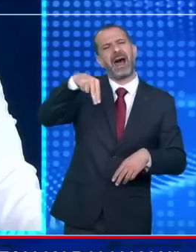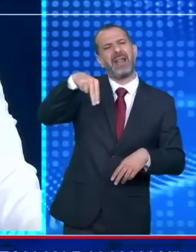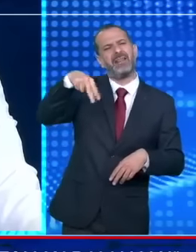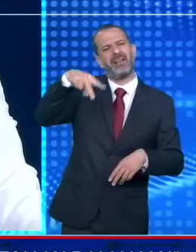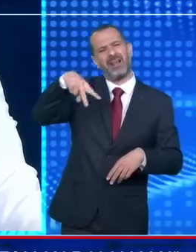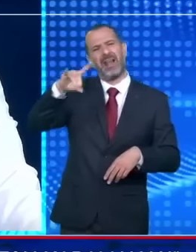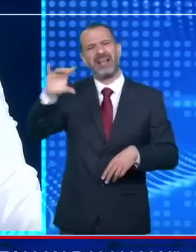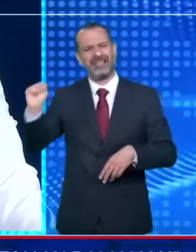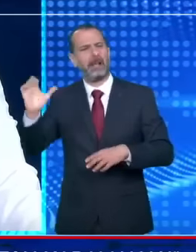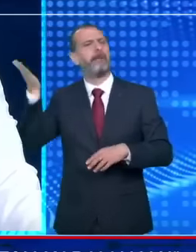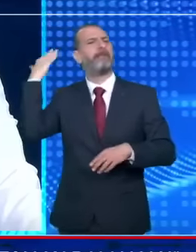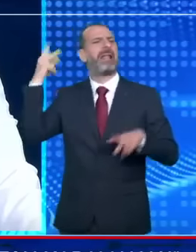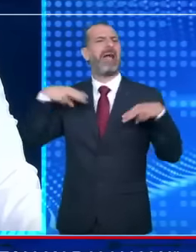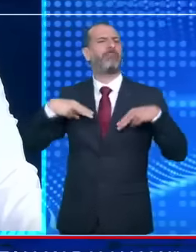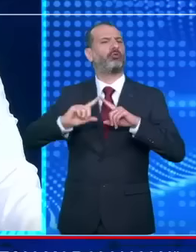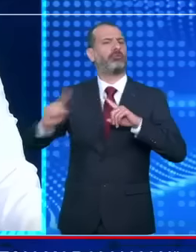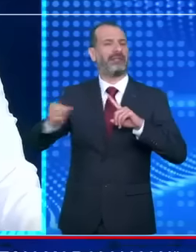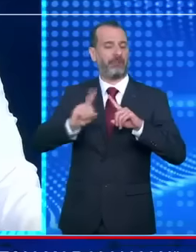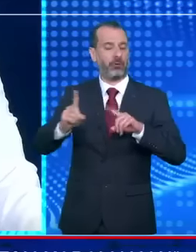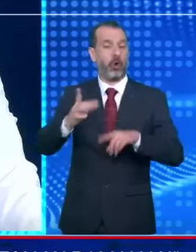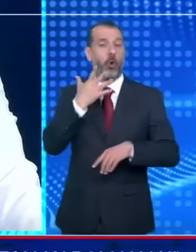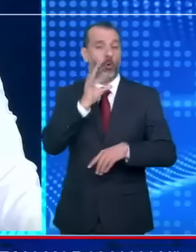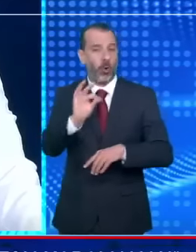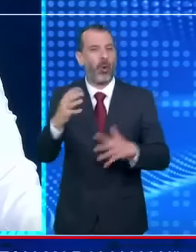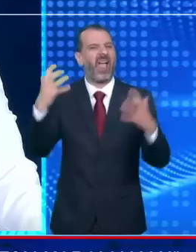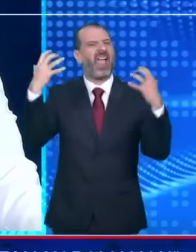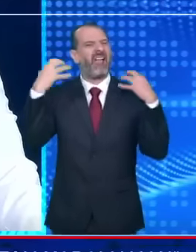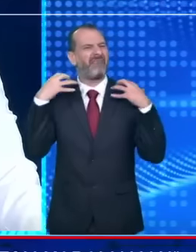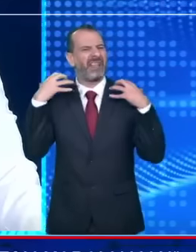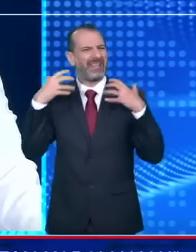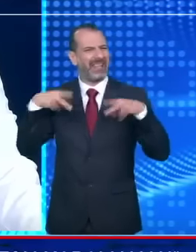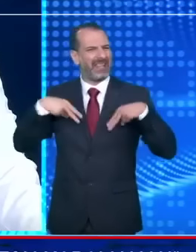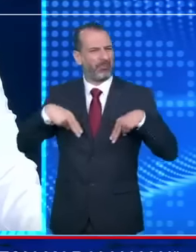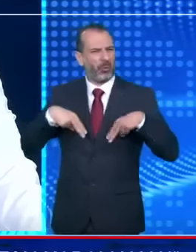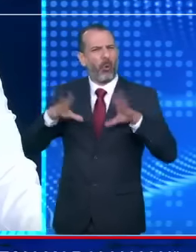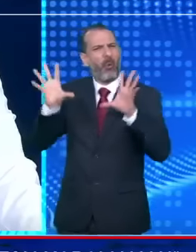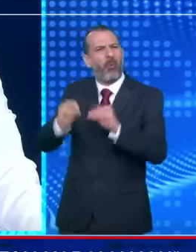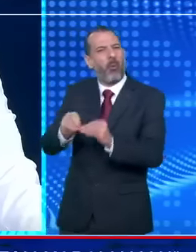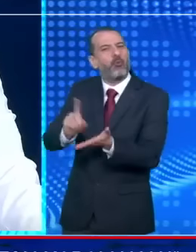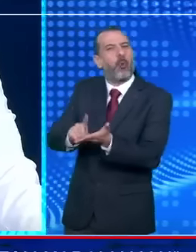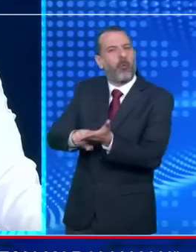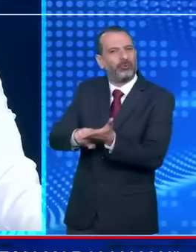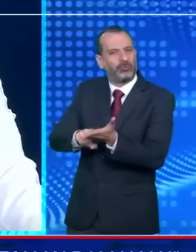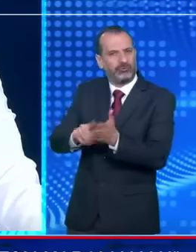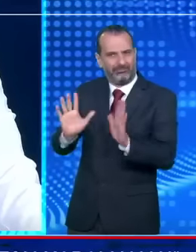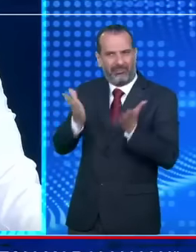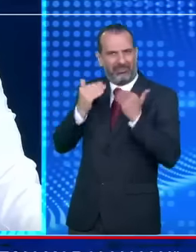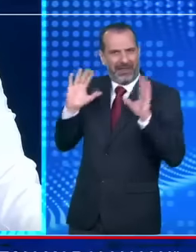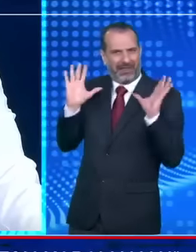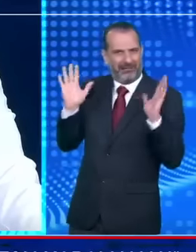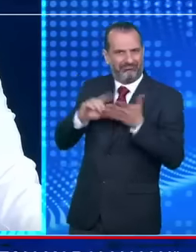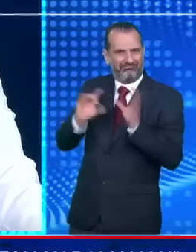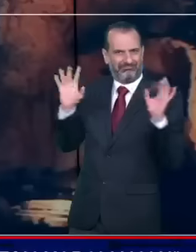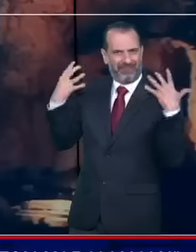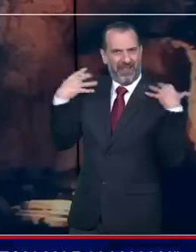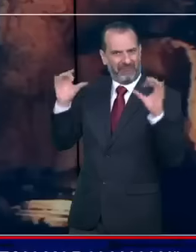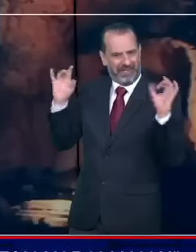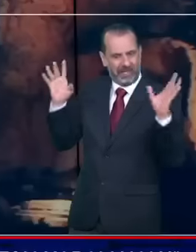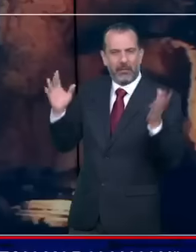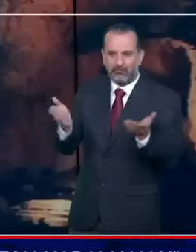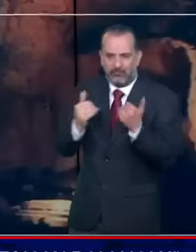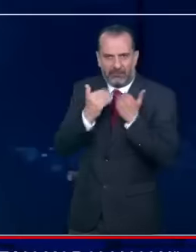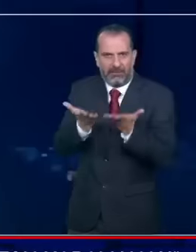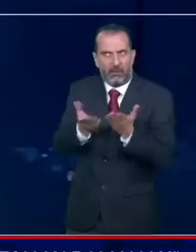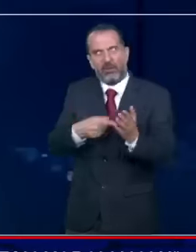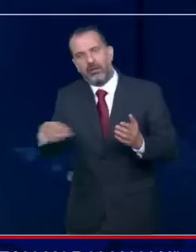στρεβλού, άδικου και ανήθικου νόμου περί ευθύνης υπουργών, δεν μπορεί να πάει στη δικαιοσύνη ο κύριος Καραμαλής με τα ίδια στοιχεία. Είναι